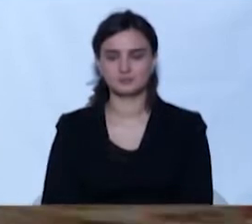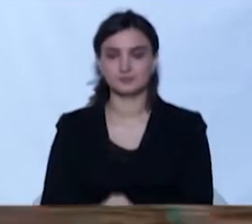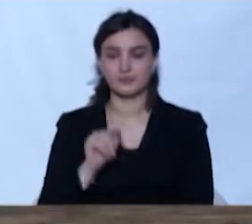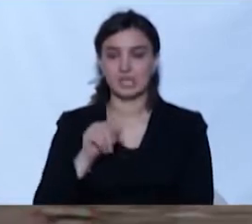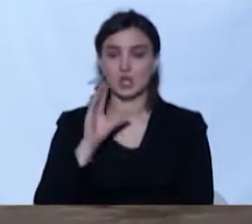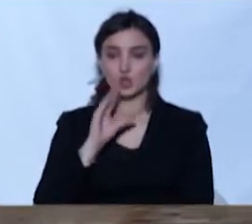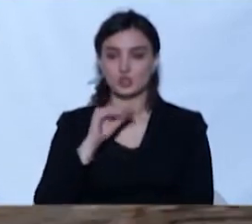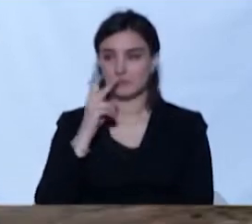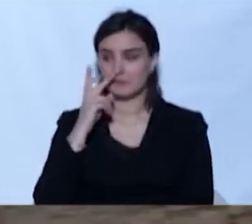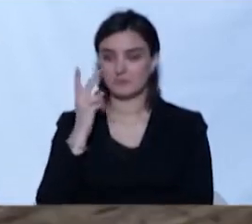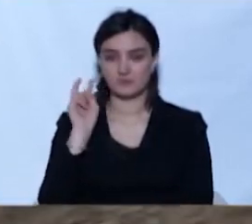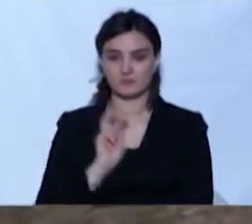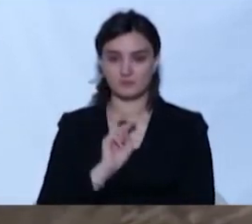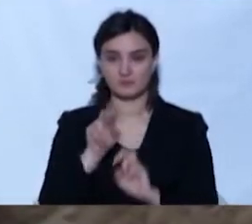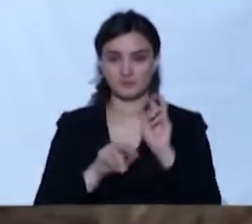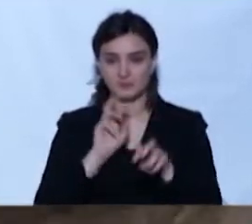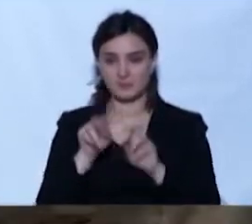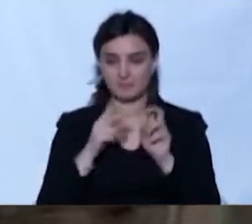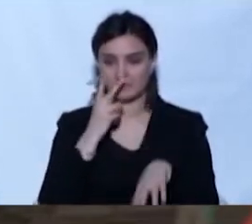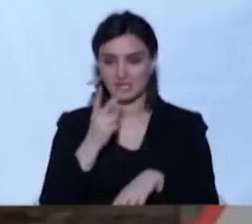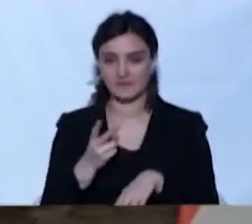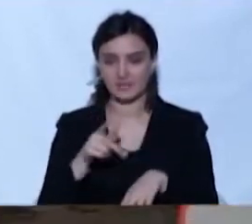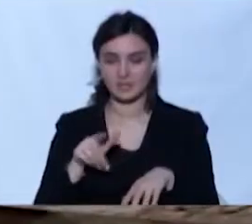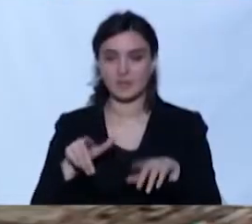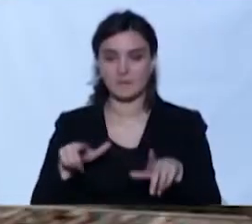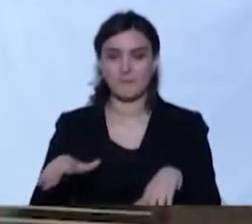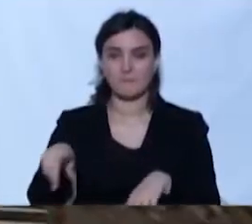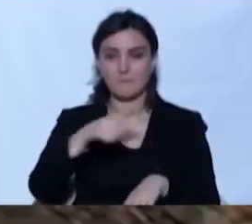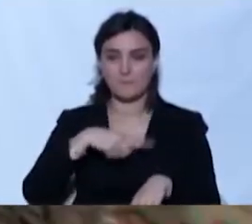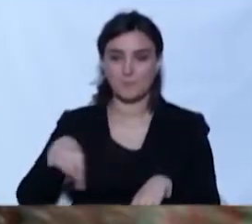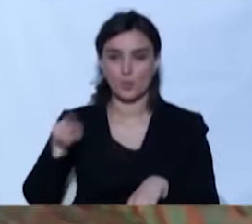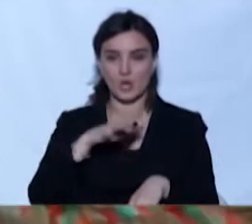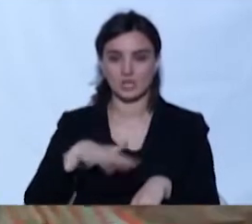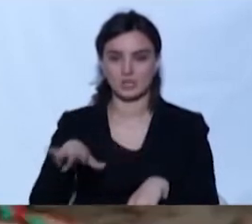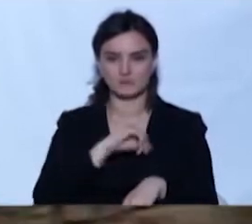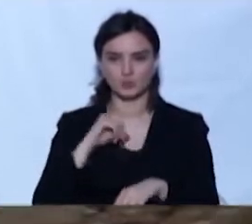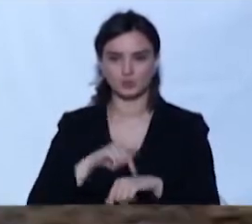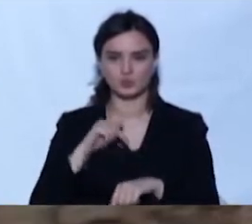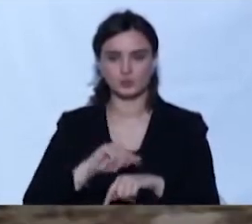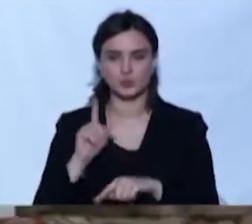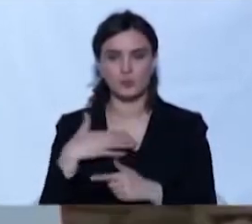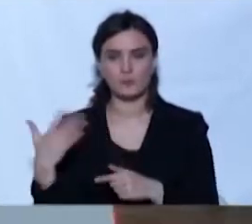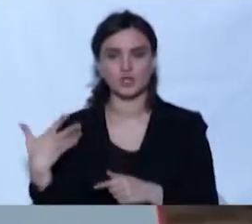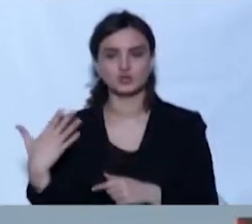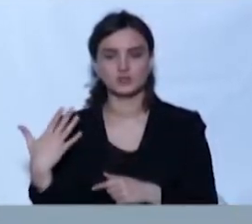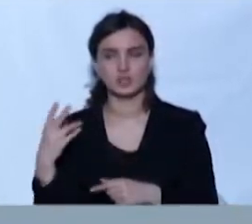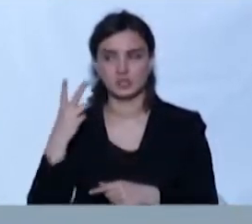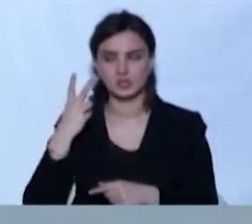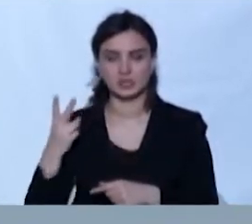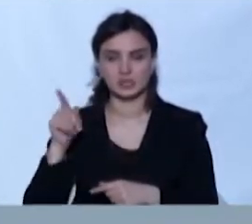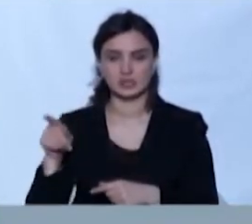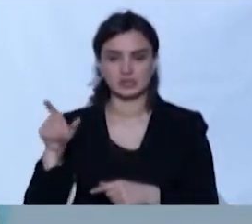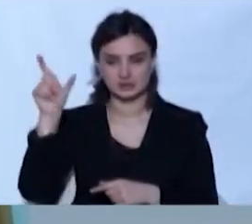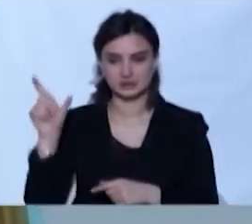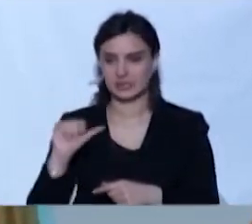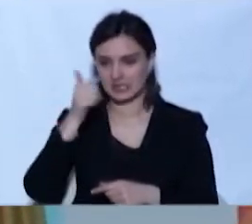ამ მოედანზე აღმოჩნდება, ის გრძნობს, რომ მარჯვენა მხარეს მდგარი პართენონი, რომელიც მასით ბევრად